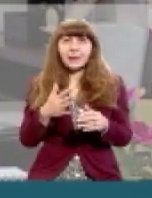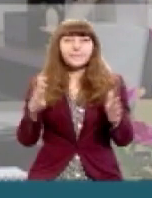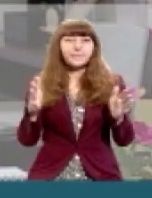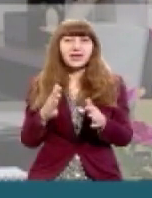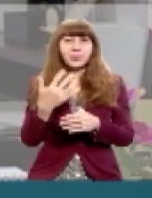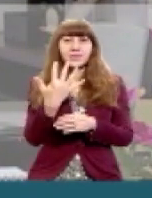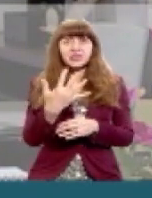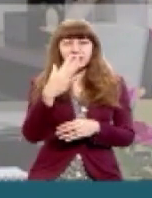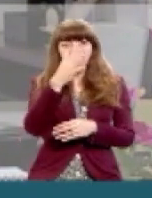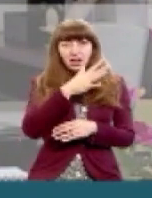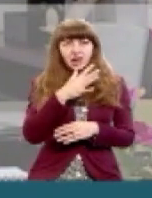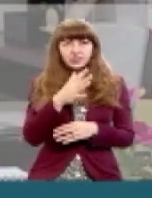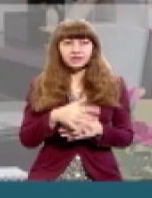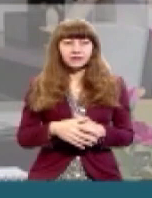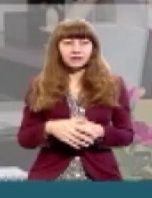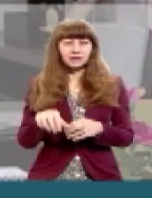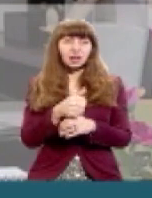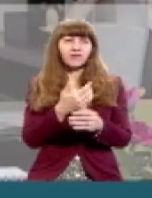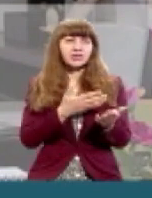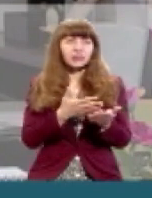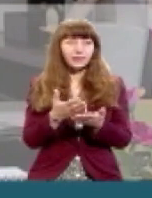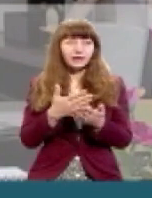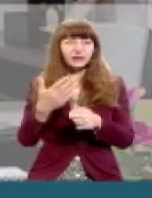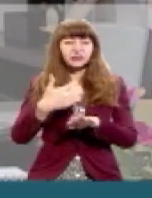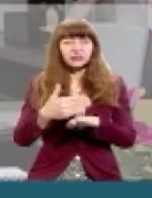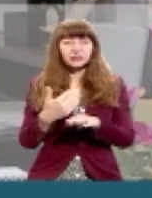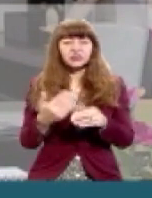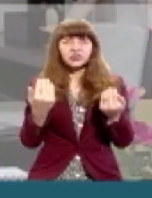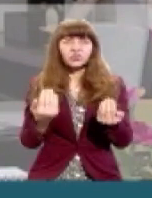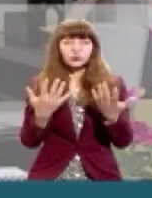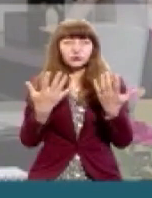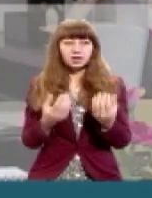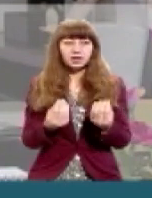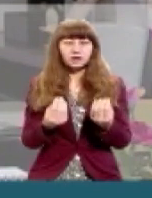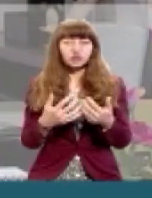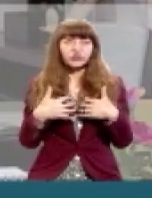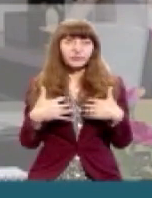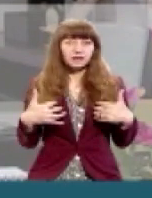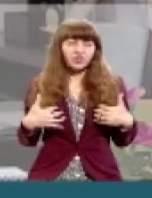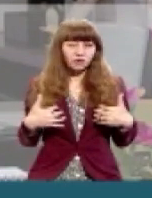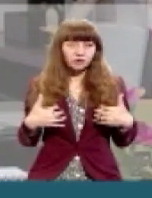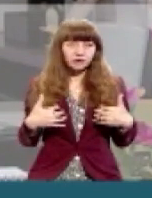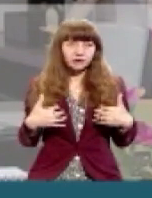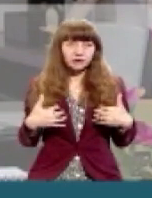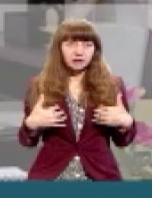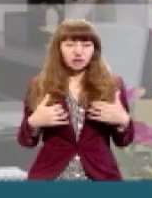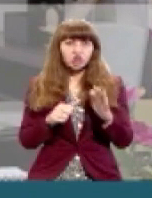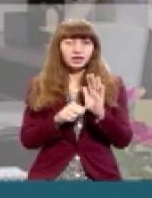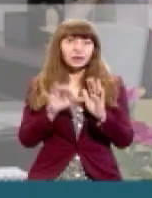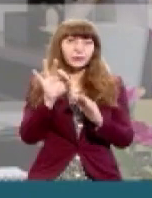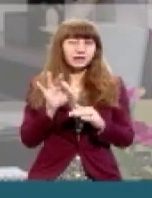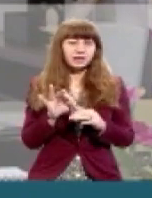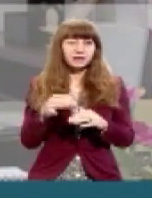5 лет. Основные направления вот, кредитования на сегодняшний день – это животноводство, где-то